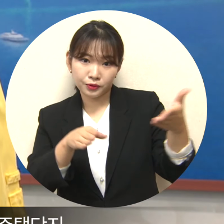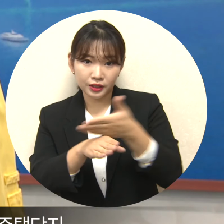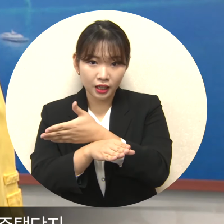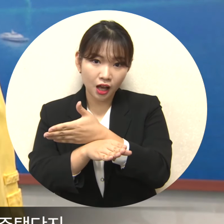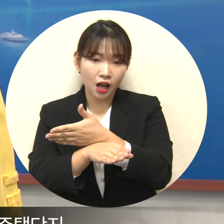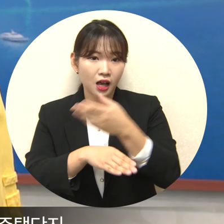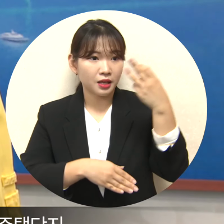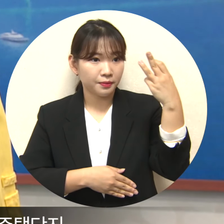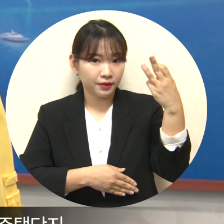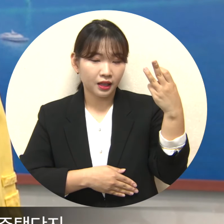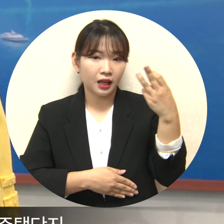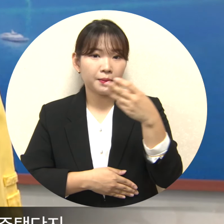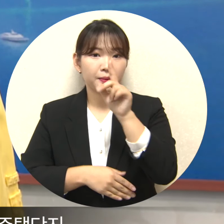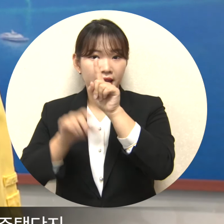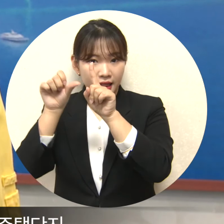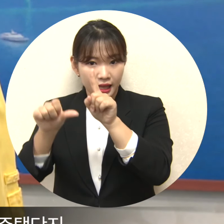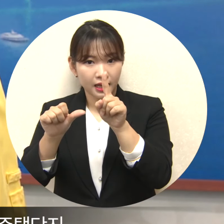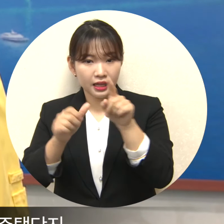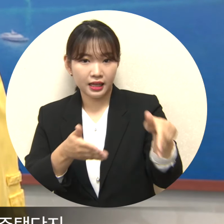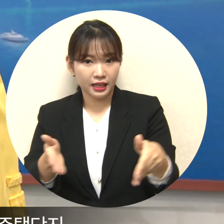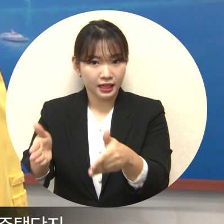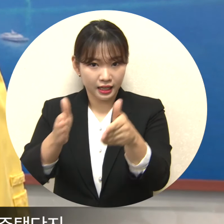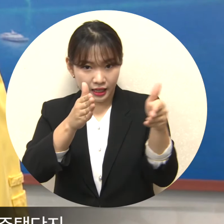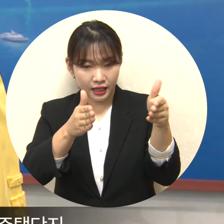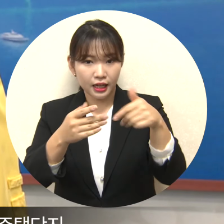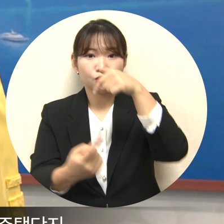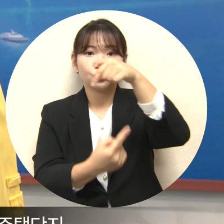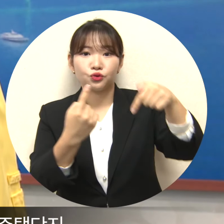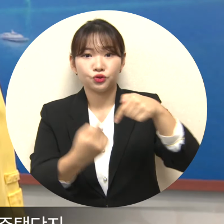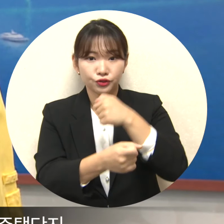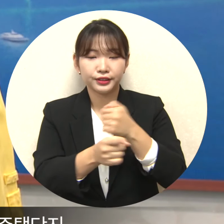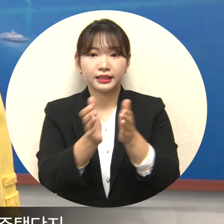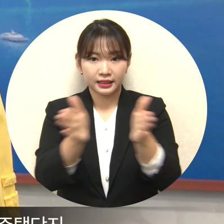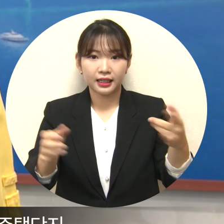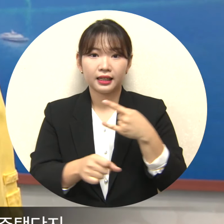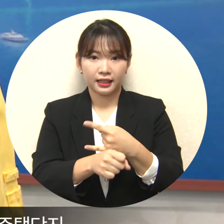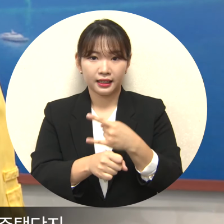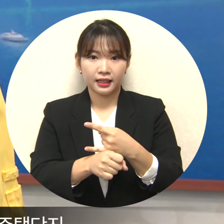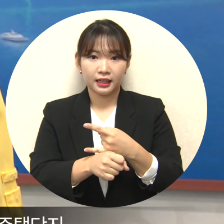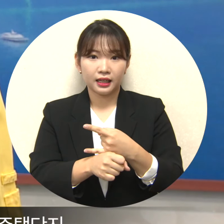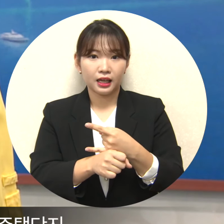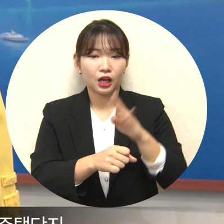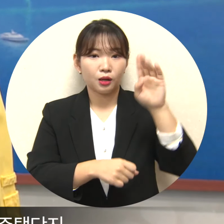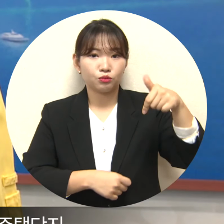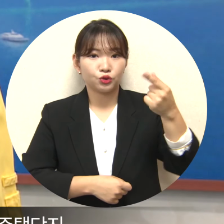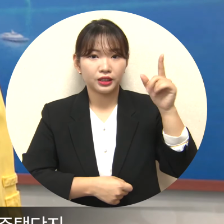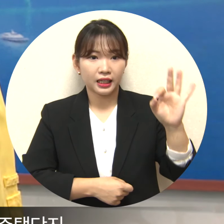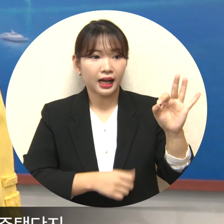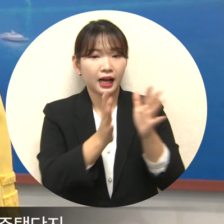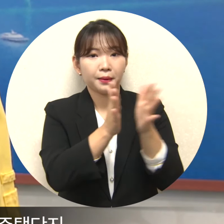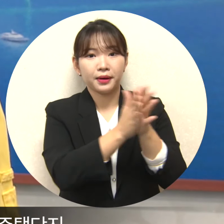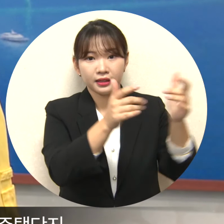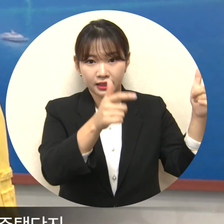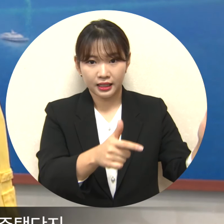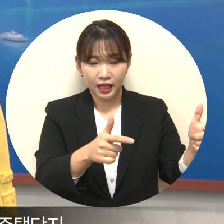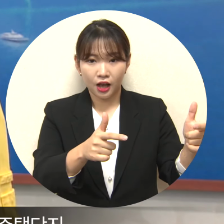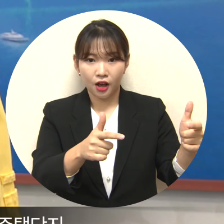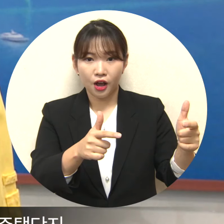13번과 1a번 노선에 신규 운행을 시작해 북항동 공동주택